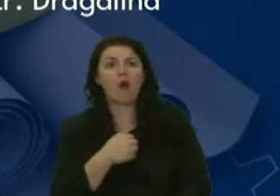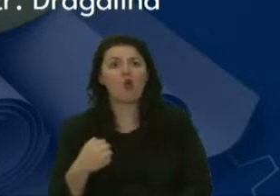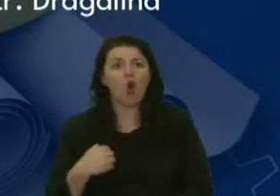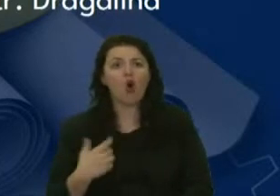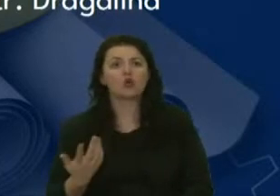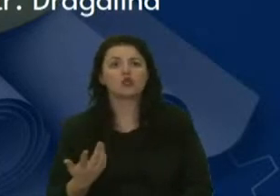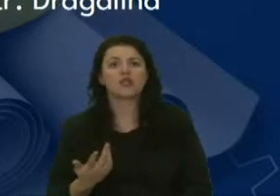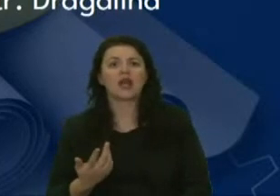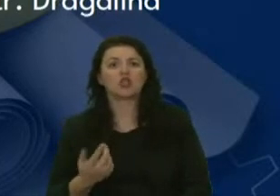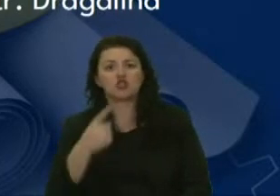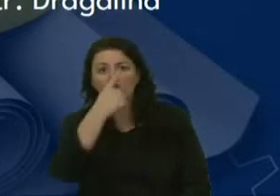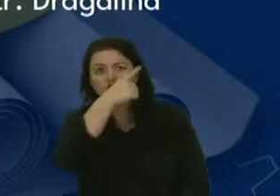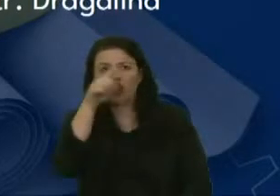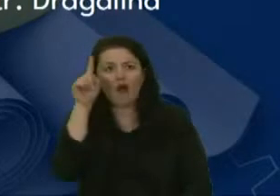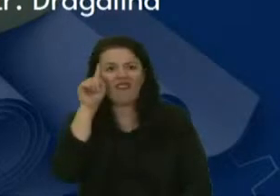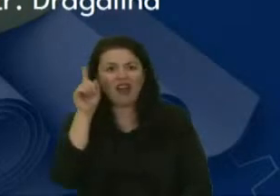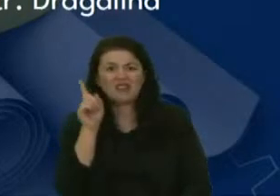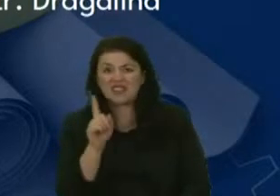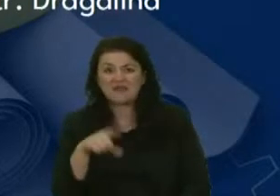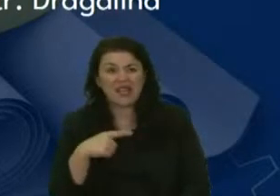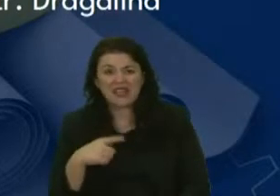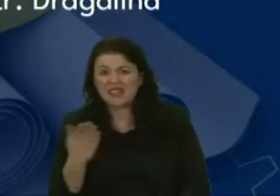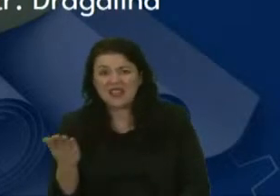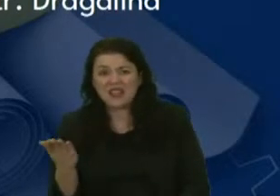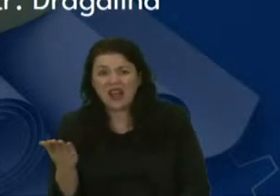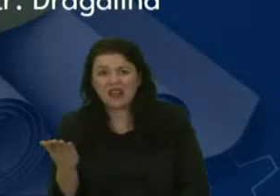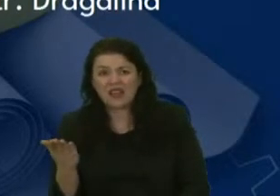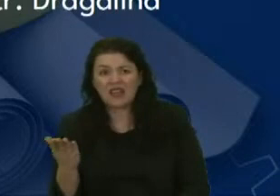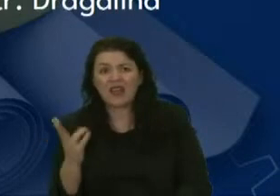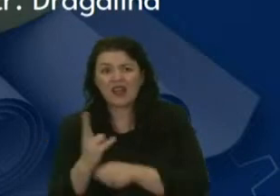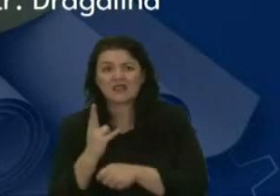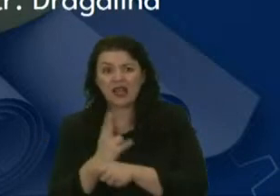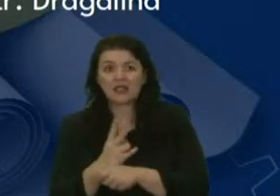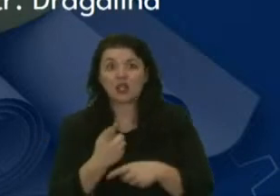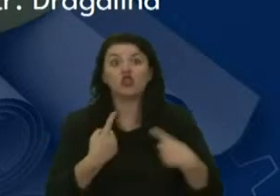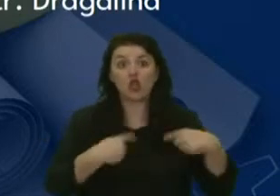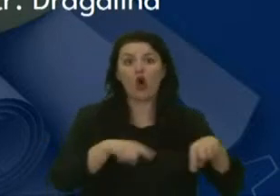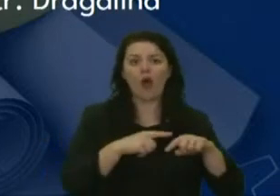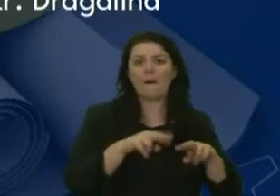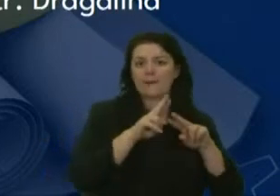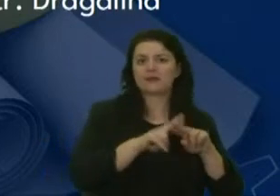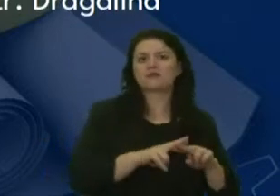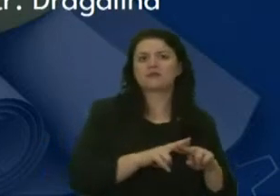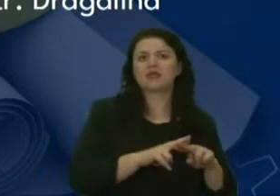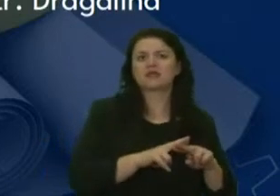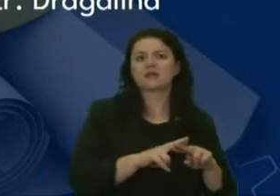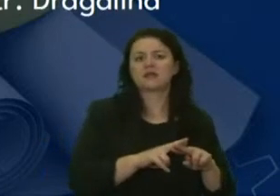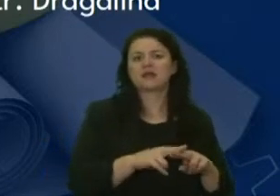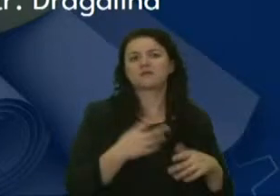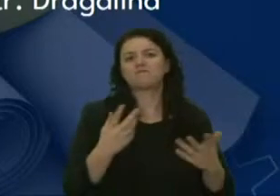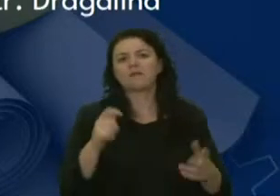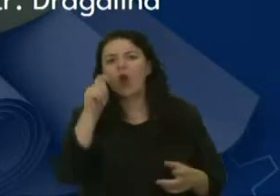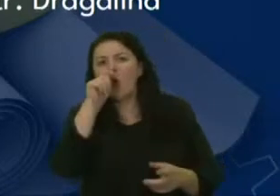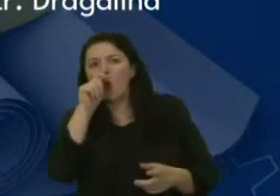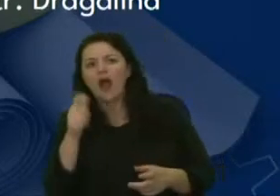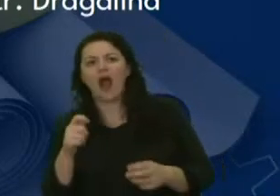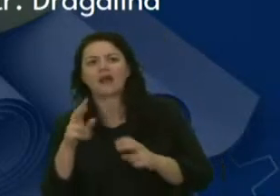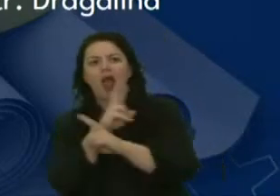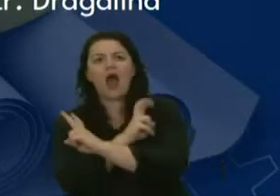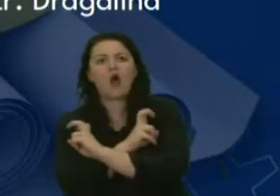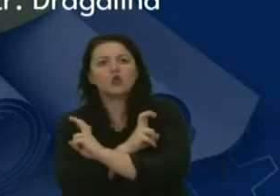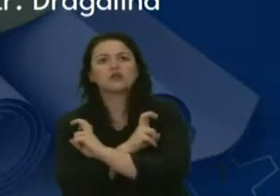de de Cehoslovacia n a rezistat Cehoslovacia n a rezistat ca stat noi am rezistat de Ungaria de Austria